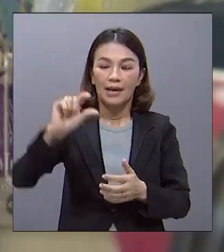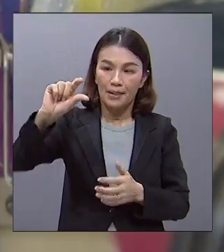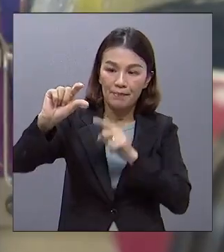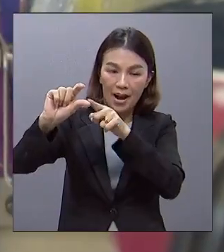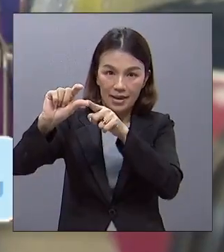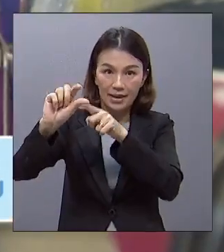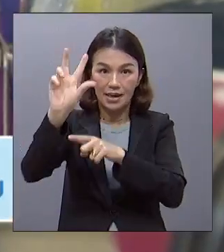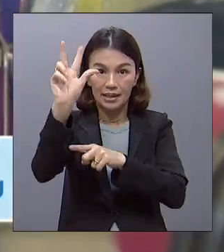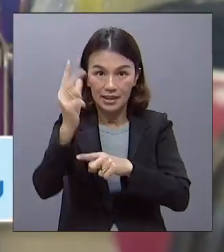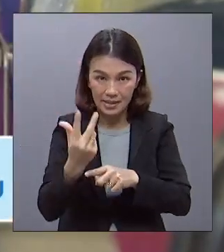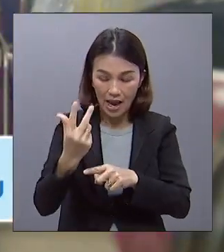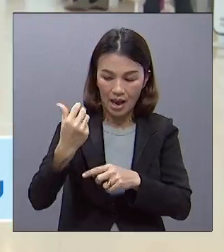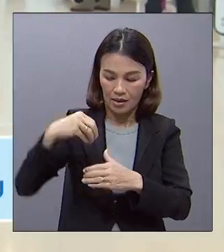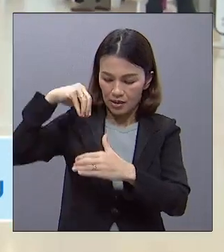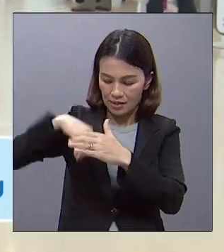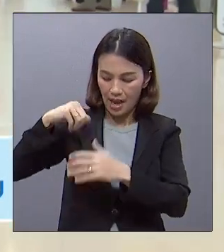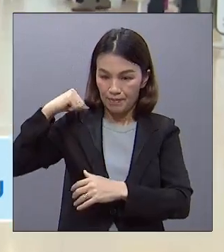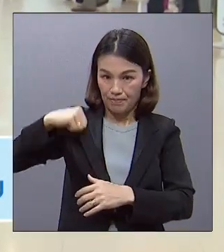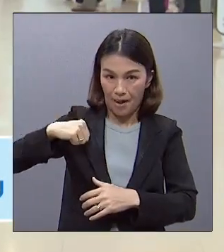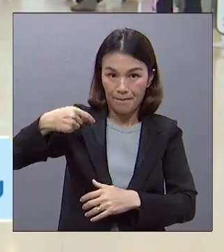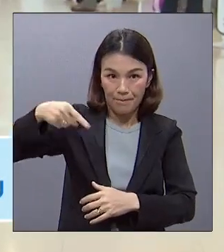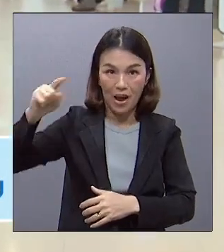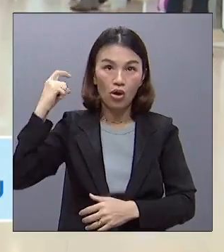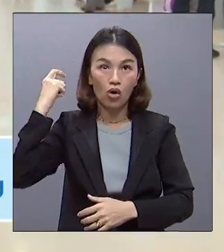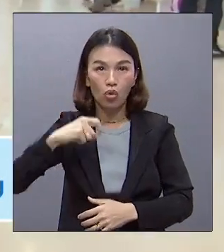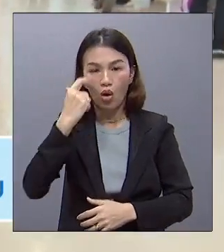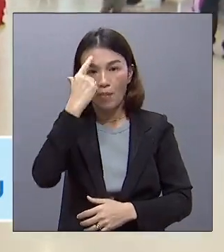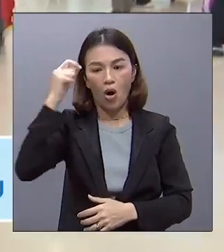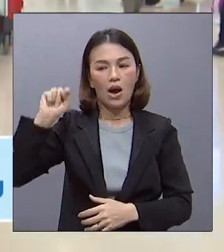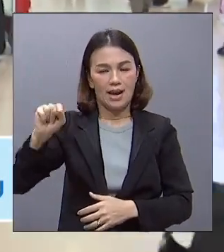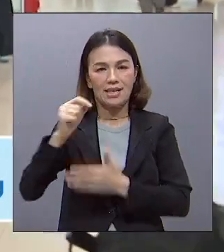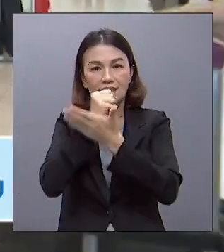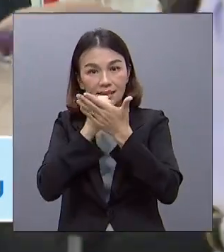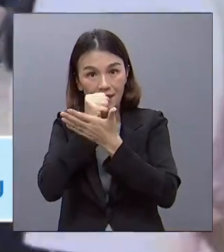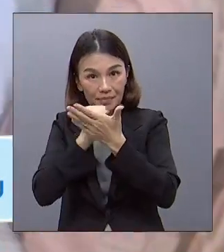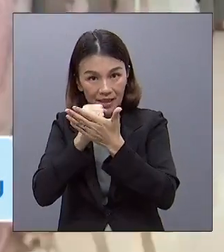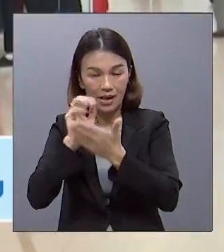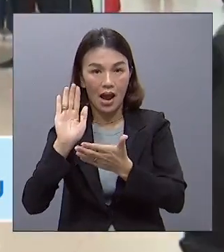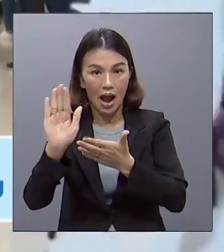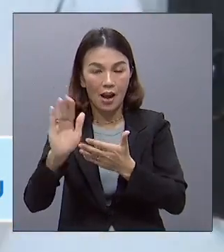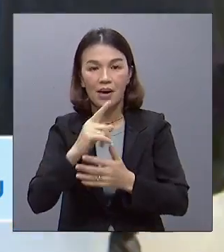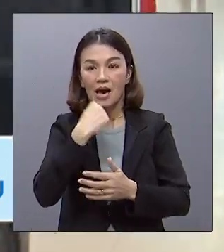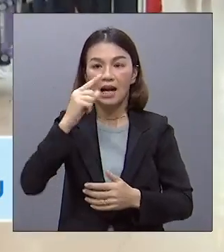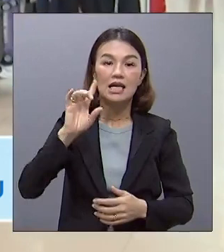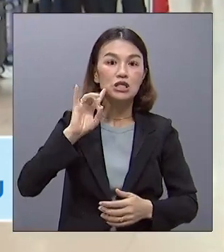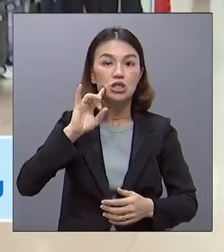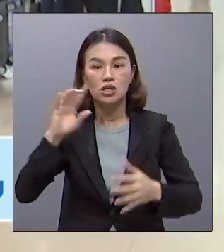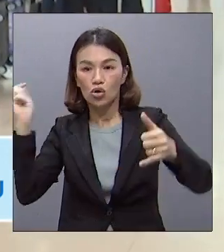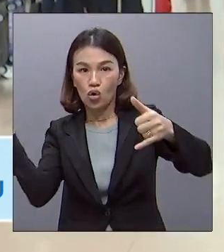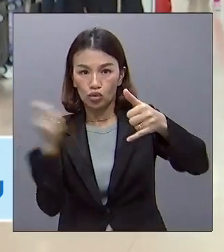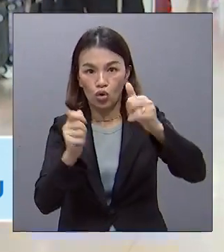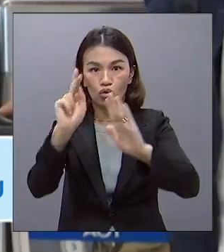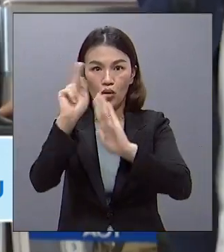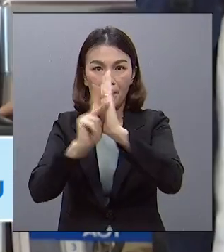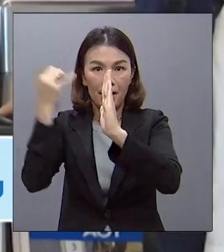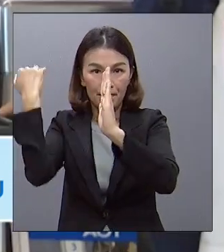กัญชาเข้าฮ่องกงเพราะเป็นสารเสพติดต้องห้ามหากฝ่าฝืนจะโดนลงโทษหนักซึ่งทางกรมสารนิเทศกระทรวงการ